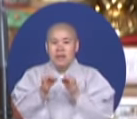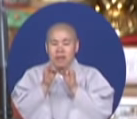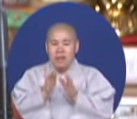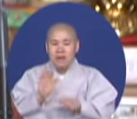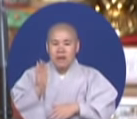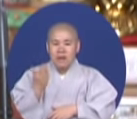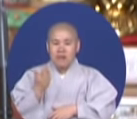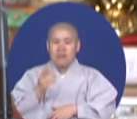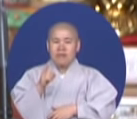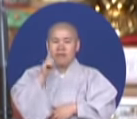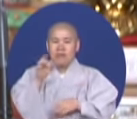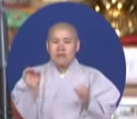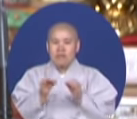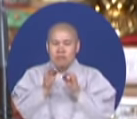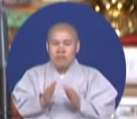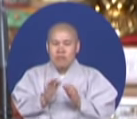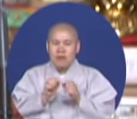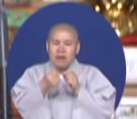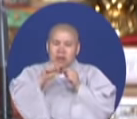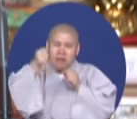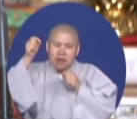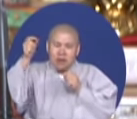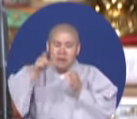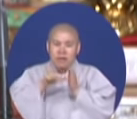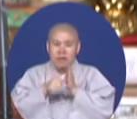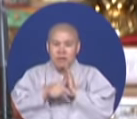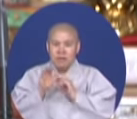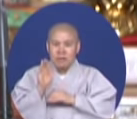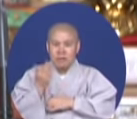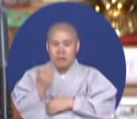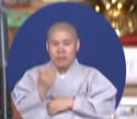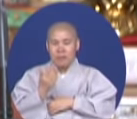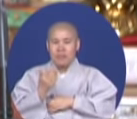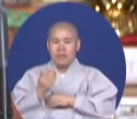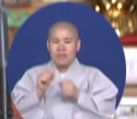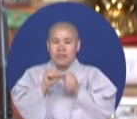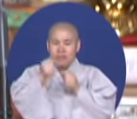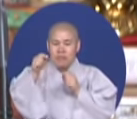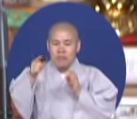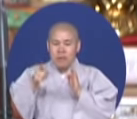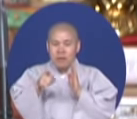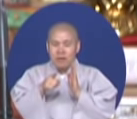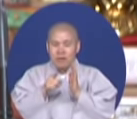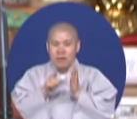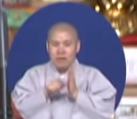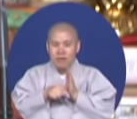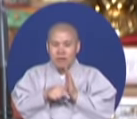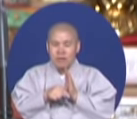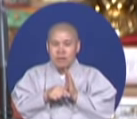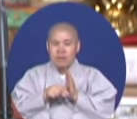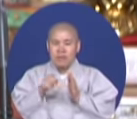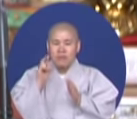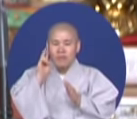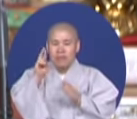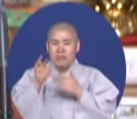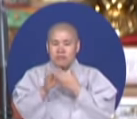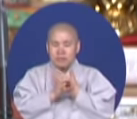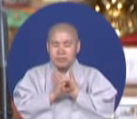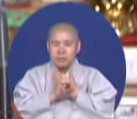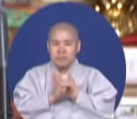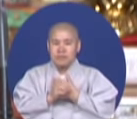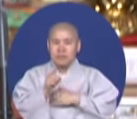그 한순간이 무량겁인 거예요. 또 무량겁을 돌아서 보면 한순간에서